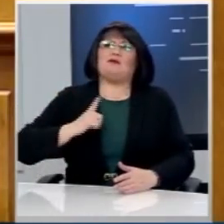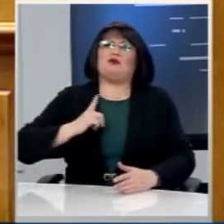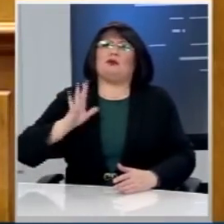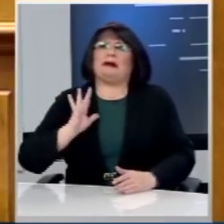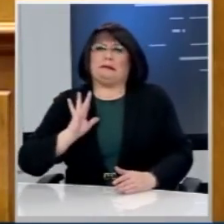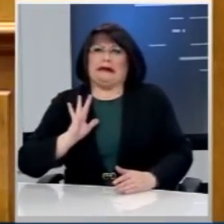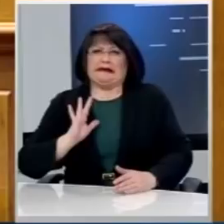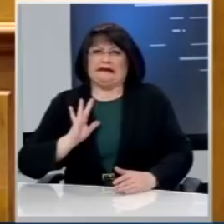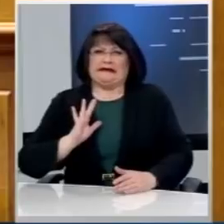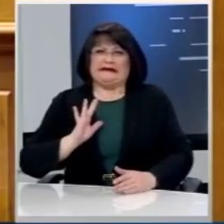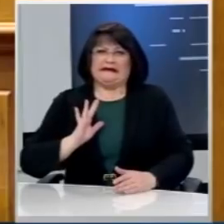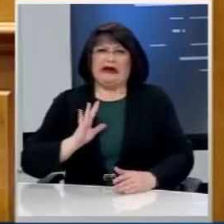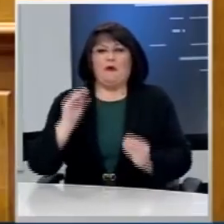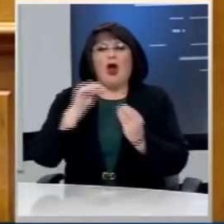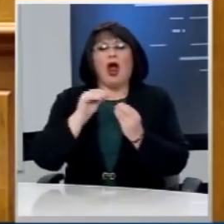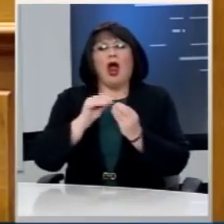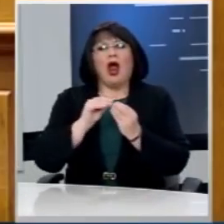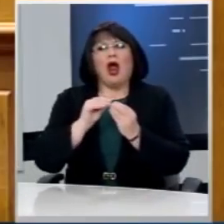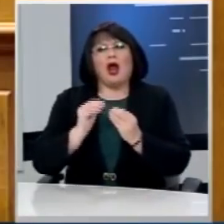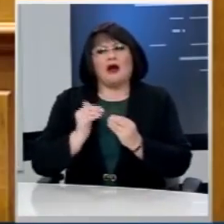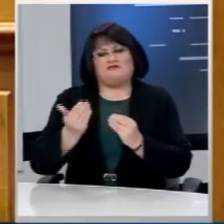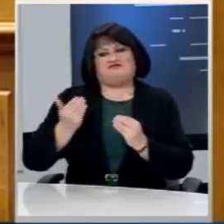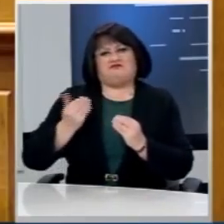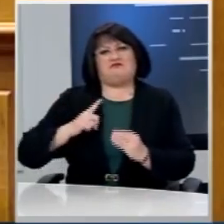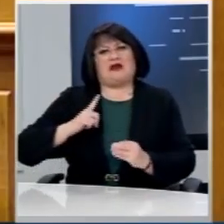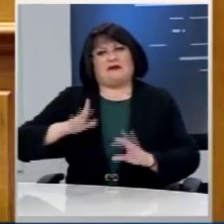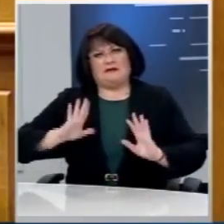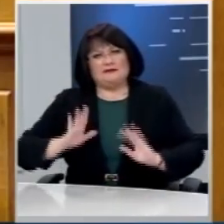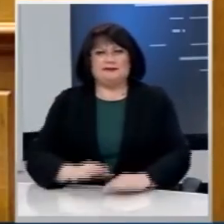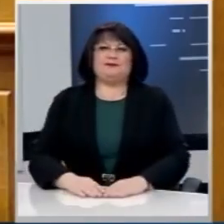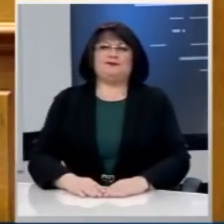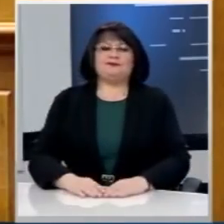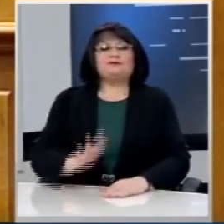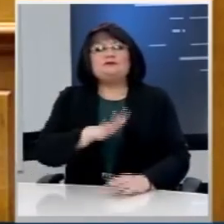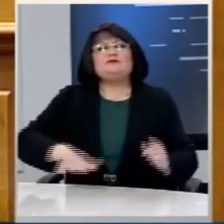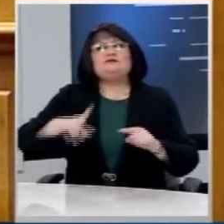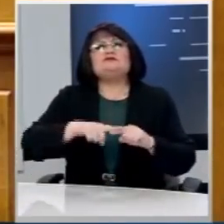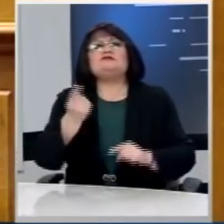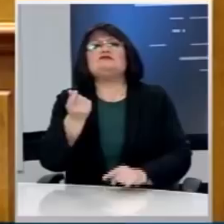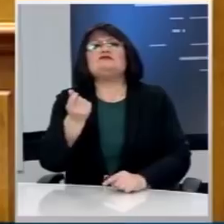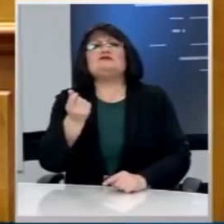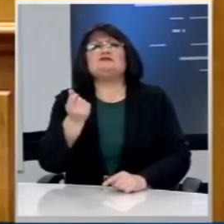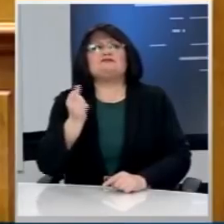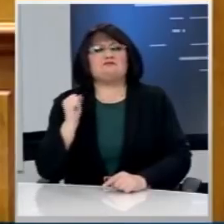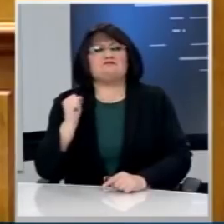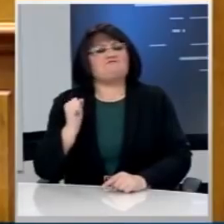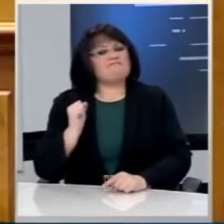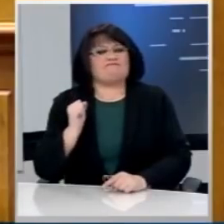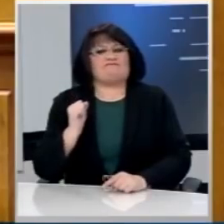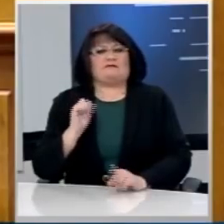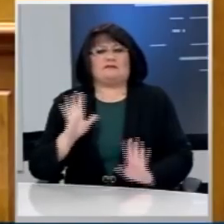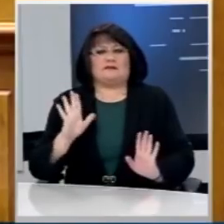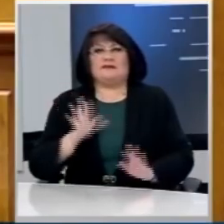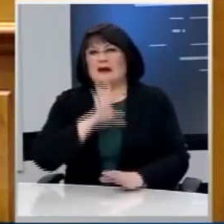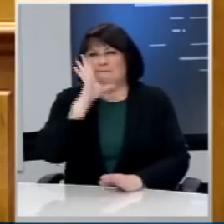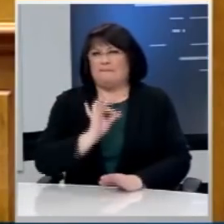επίπεδα ακόμα και από τους στόχους του Απρίλιου. Η δυναμική της εγχώριας οικονομίας δεν είναι τέτοια, αλλά